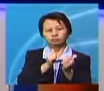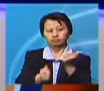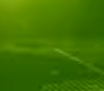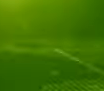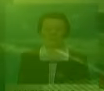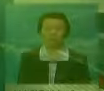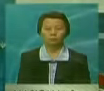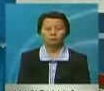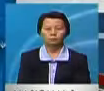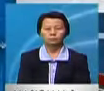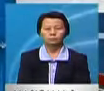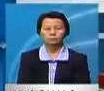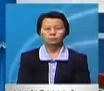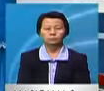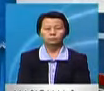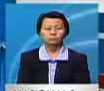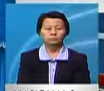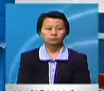Aisyah.